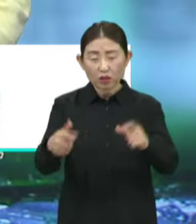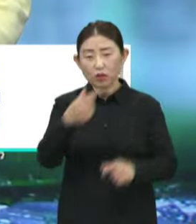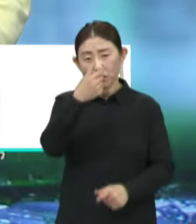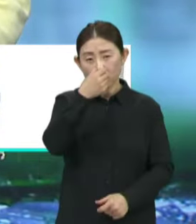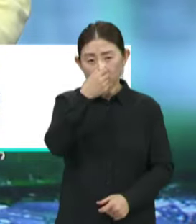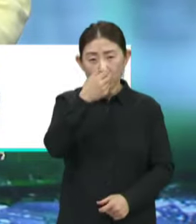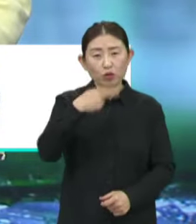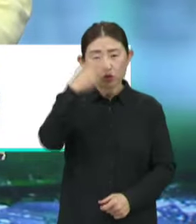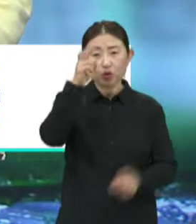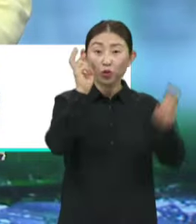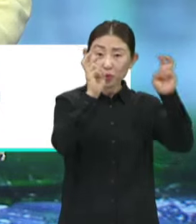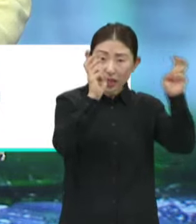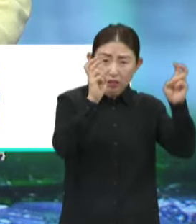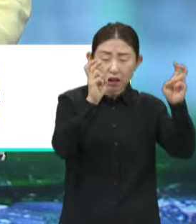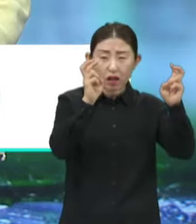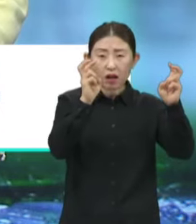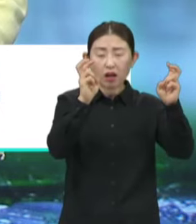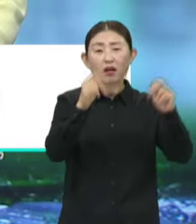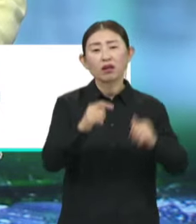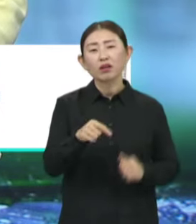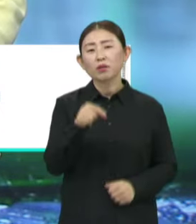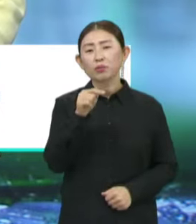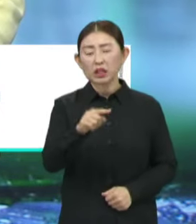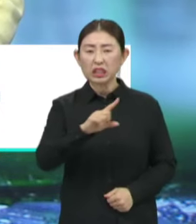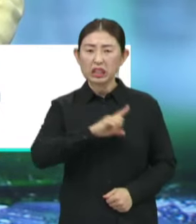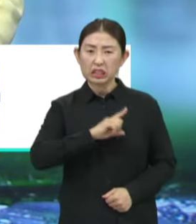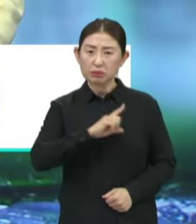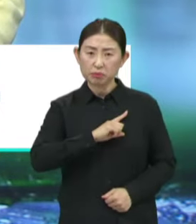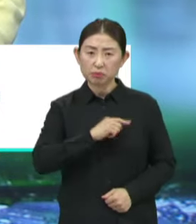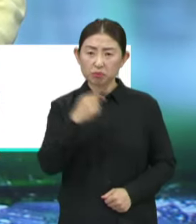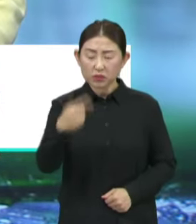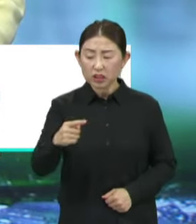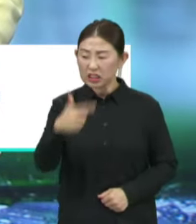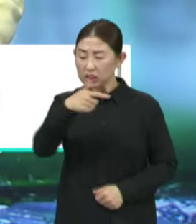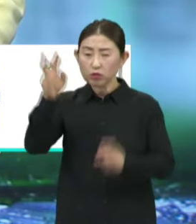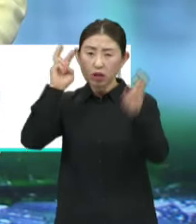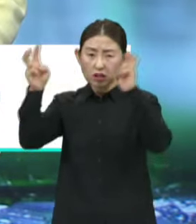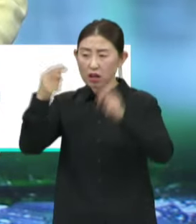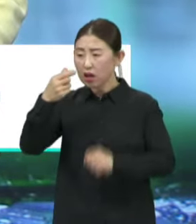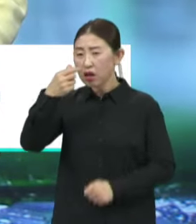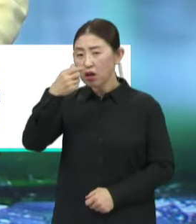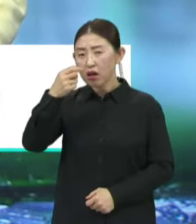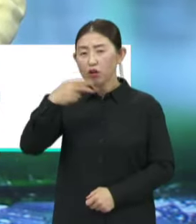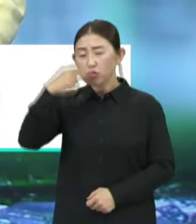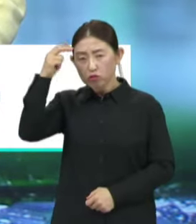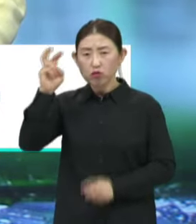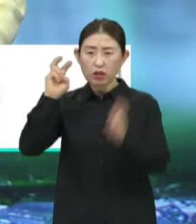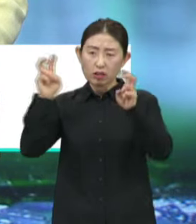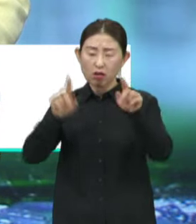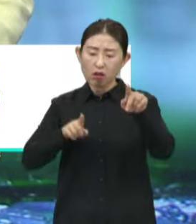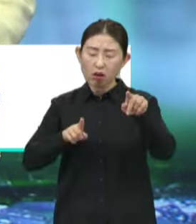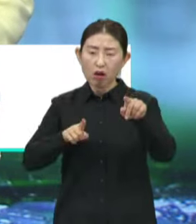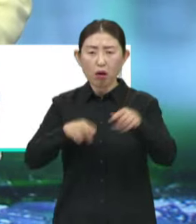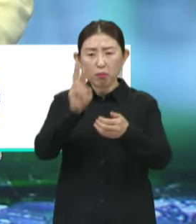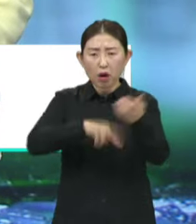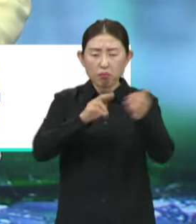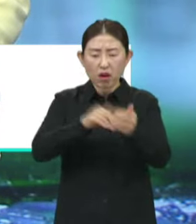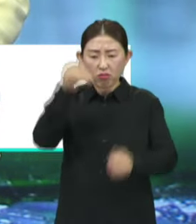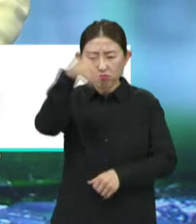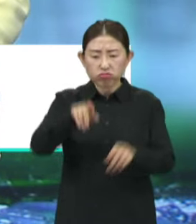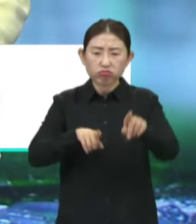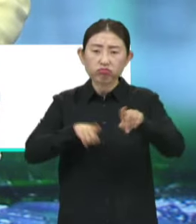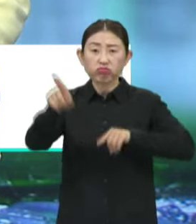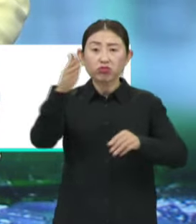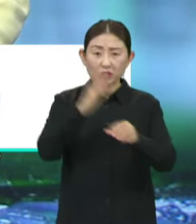지역에 기반을 둔 술들이 대기업 브랜드에 밀려 설 자리를 잃고 있는데요. 대전의 향토 주류 기업들이 19년 만에